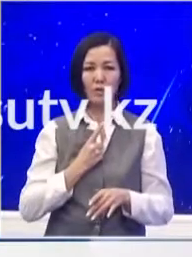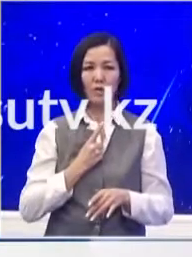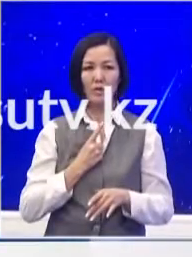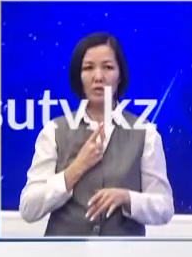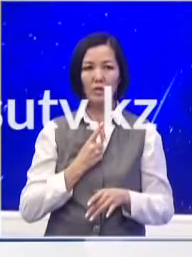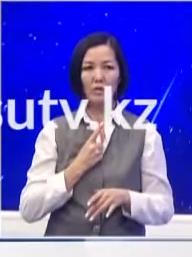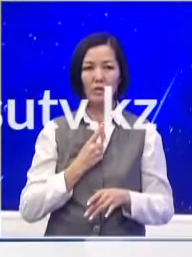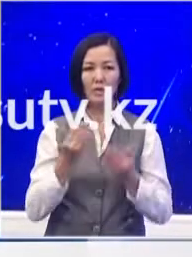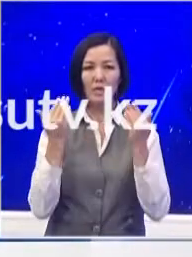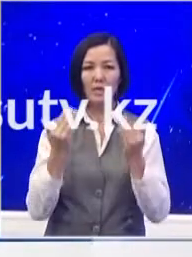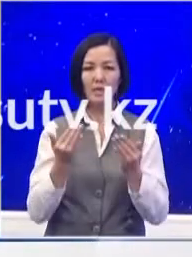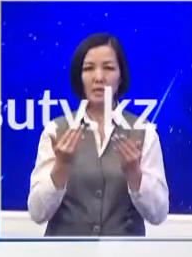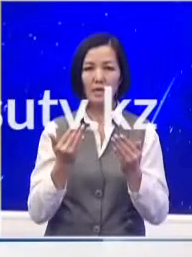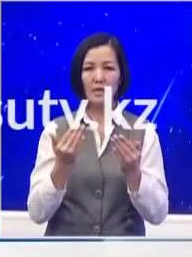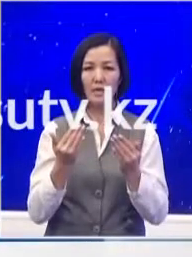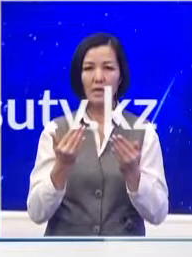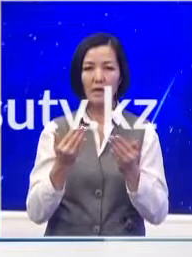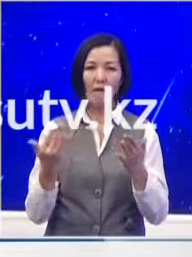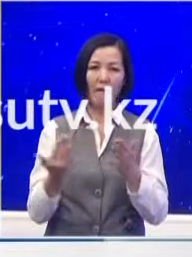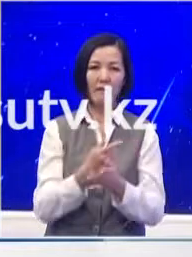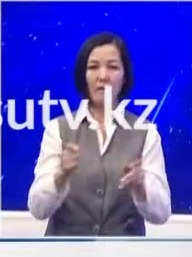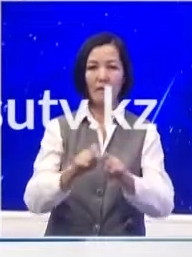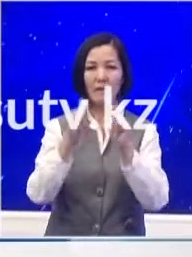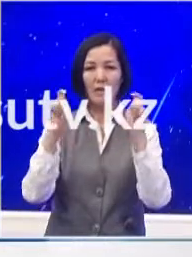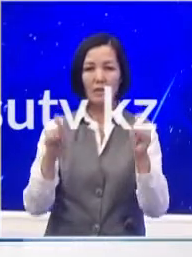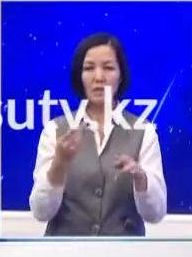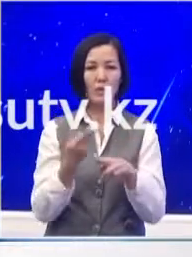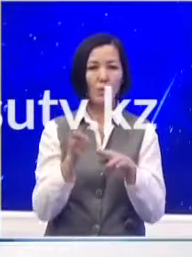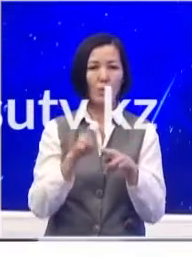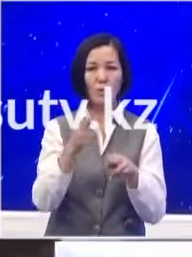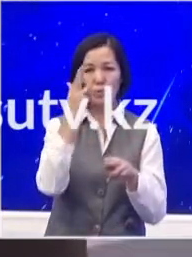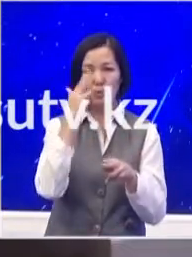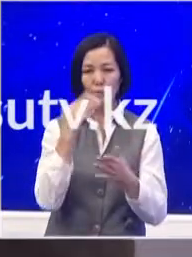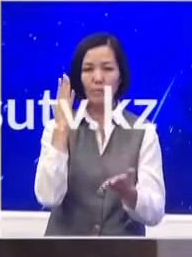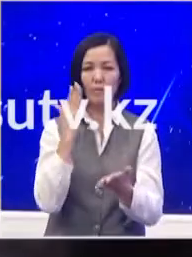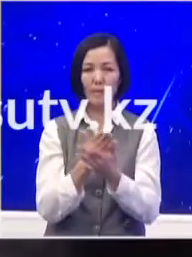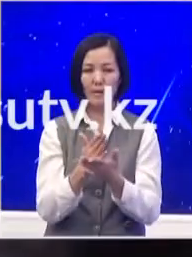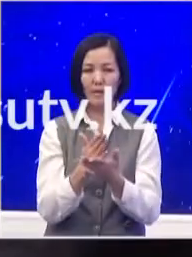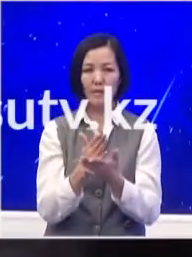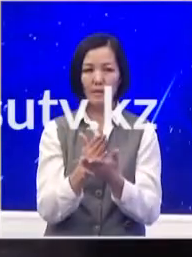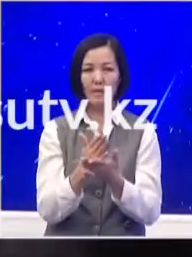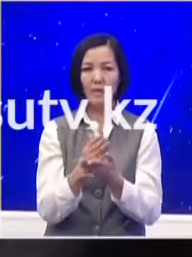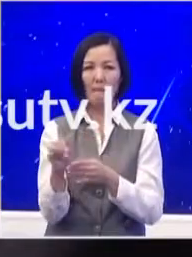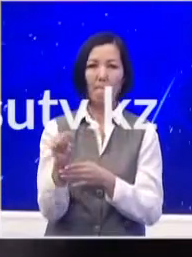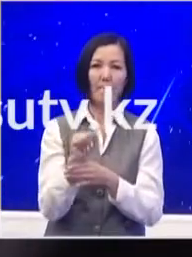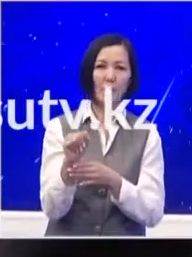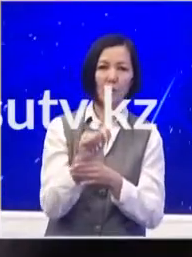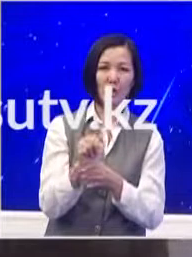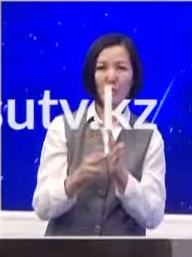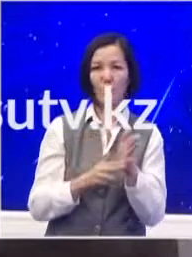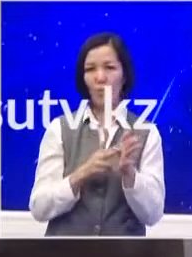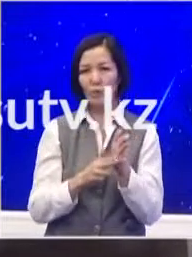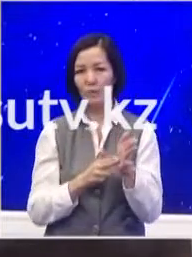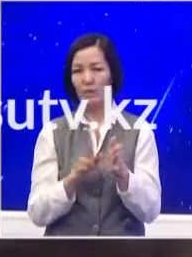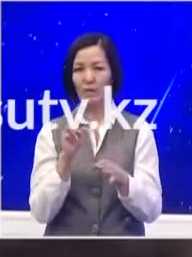тостық, қолымыз жетті жаңадан. Өте комфортны екен, жақсы жайлы. Машинамен келдік, пойызбен